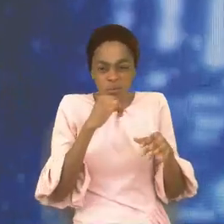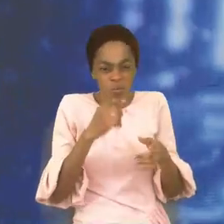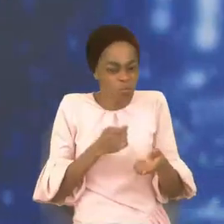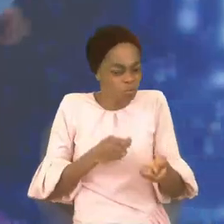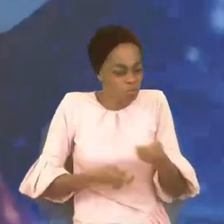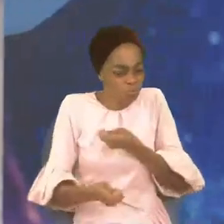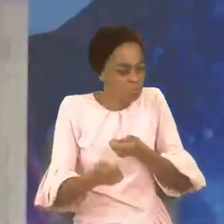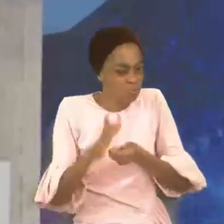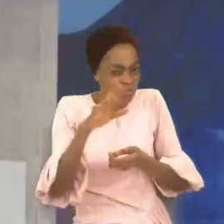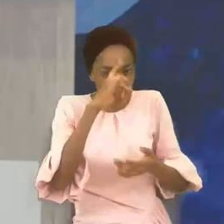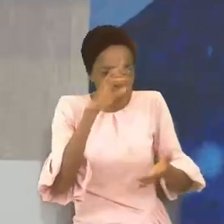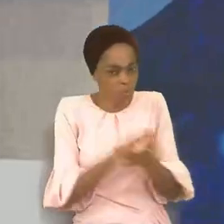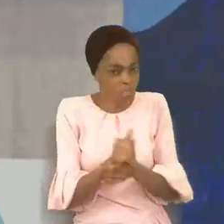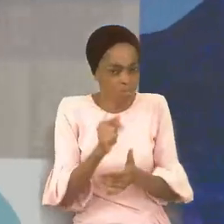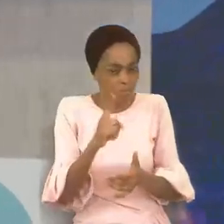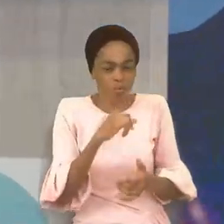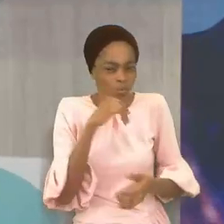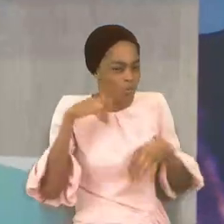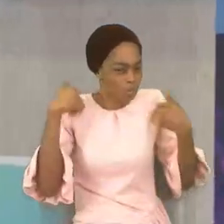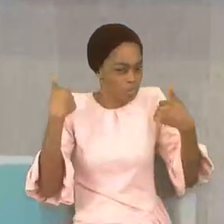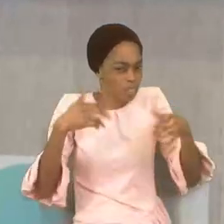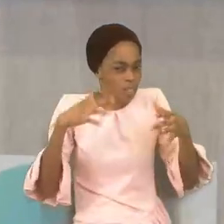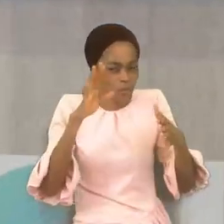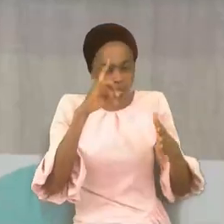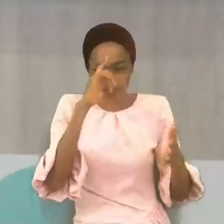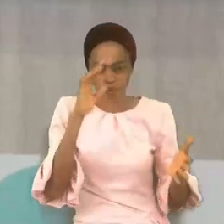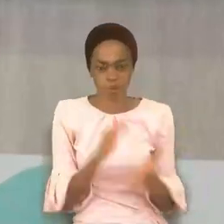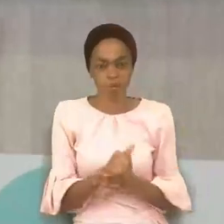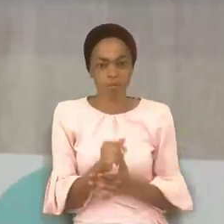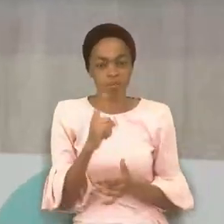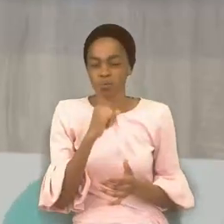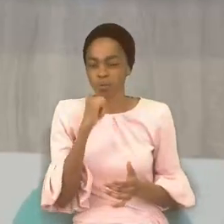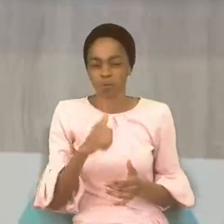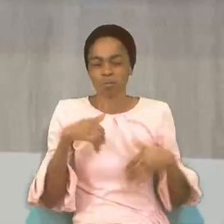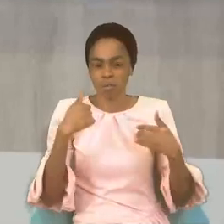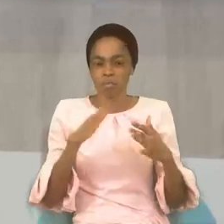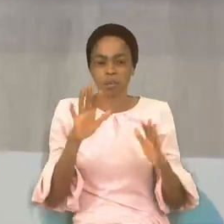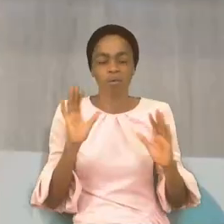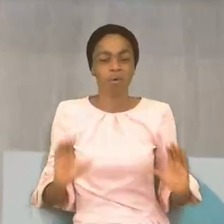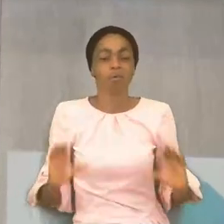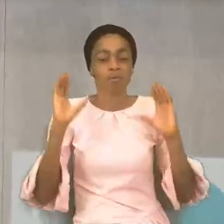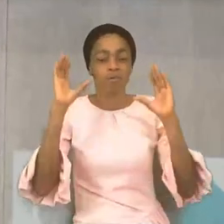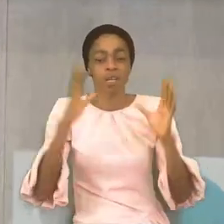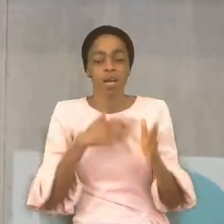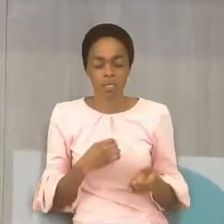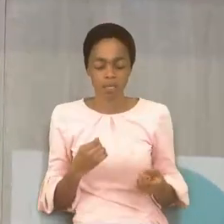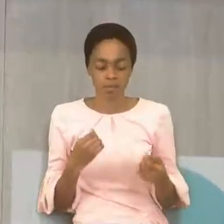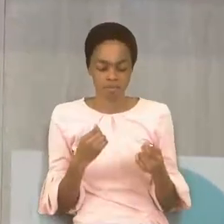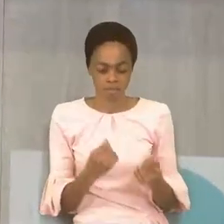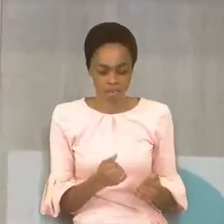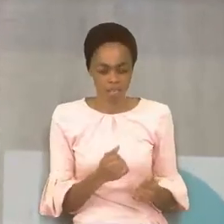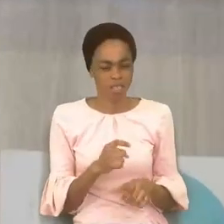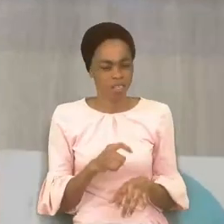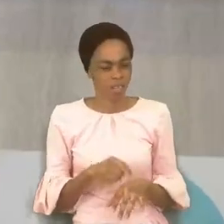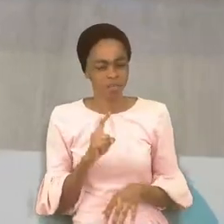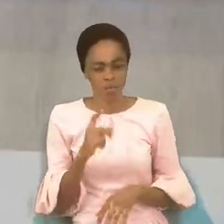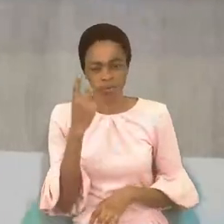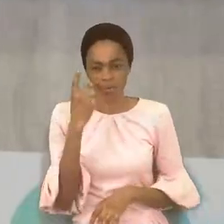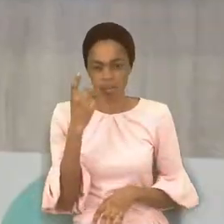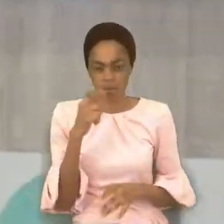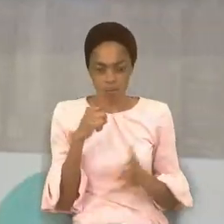conviction. Tu ne vas pas vendre ton engagement. Tu ne vas pas vendre ta consécration. Et dès l'instant que